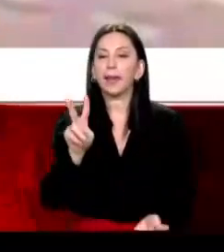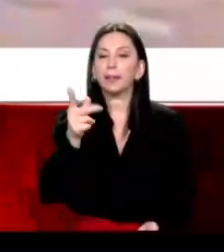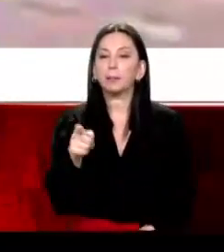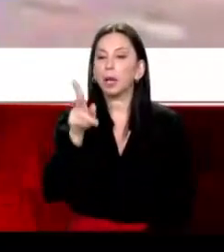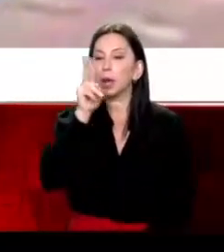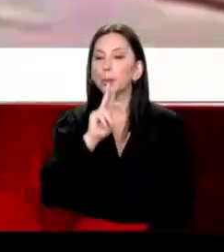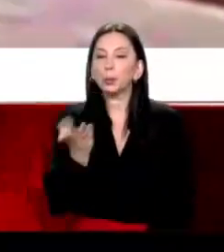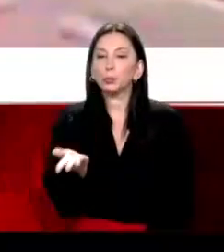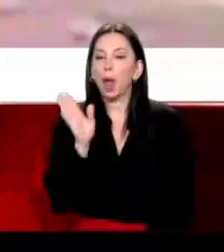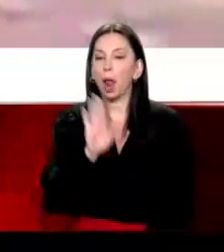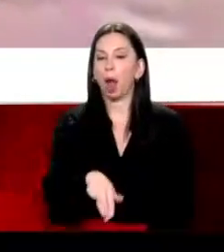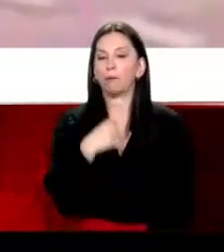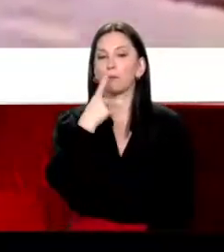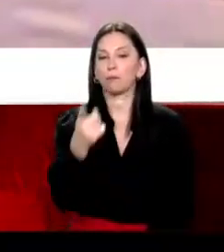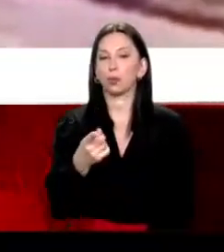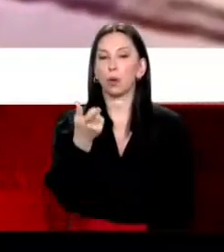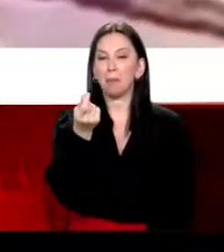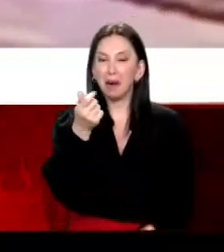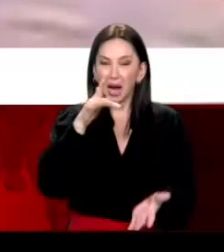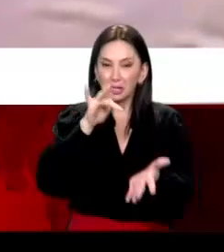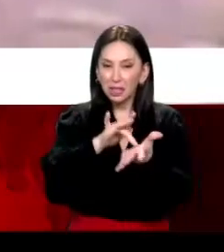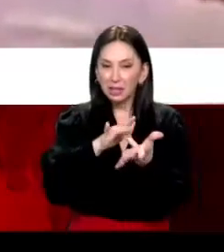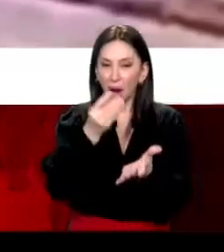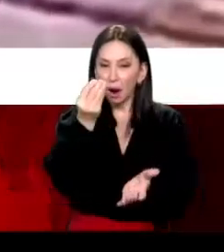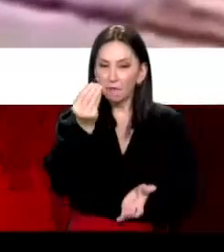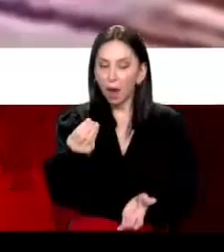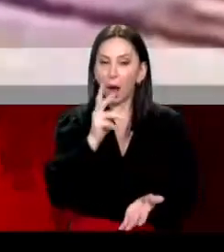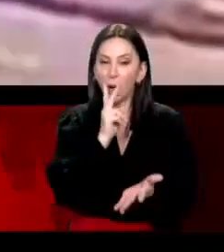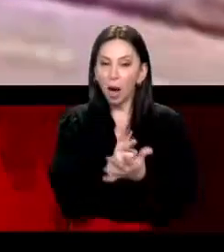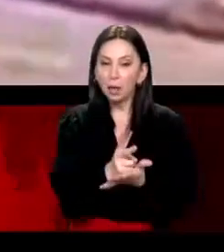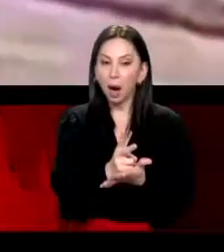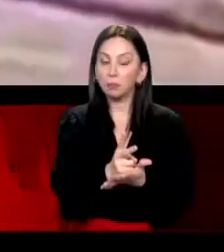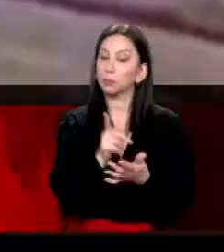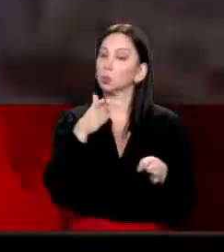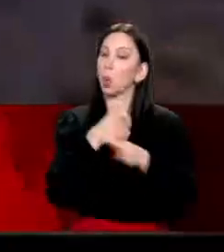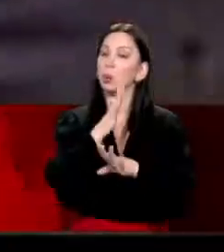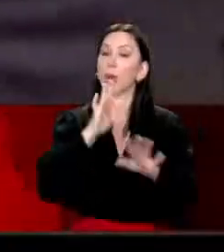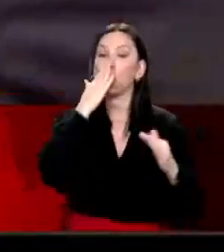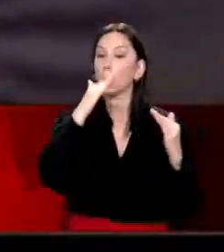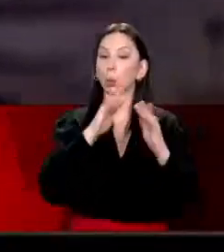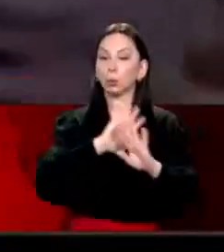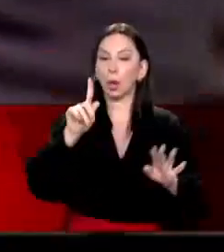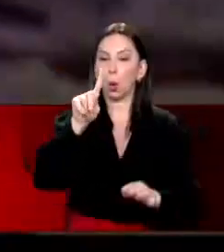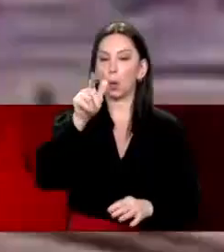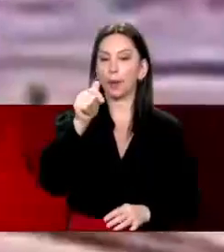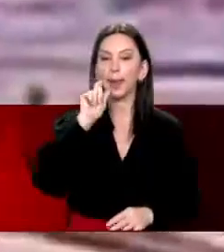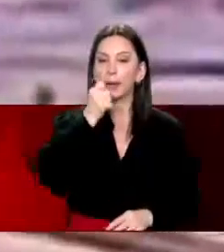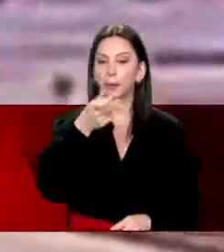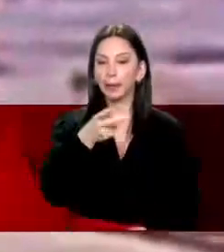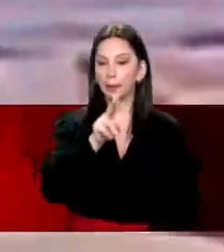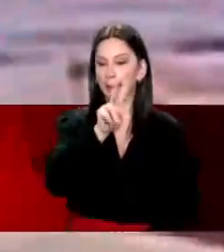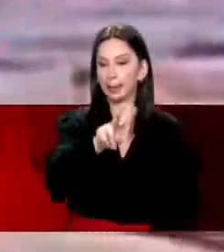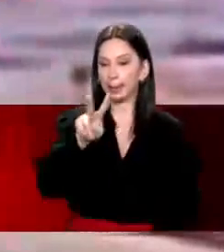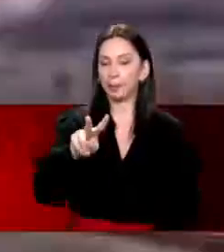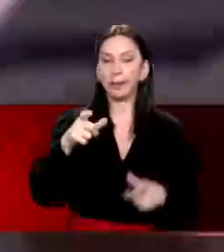Yalnızca adli para cezası olarak cezalandırılmış olması kararını yerinde görmüyoruz. Tarih 16 Ekim